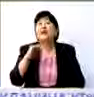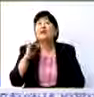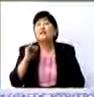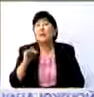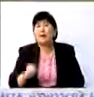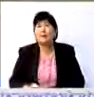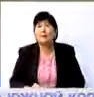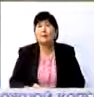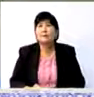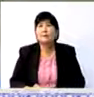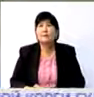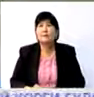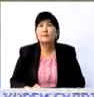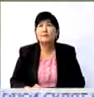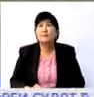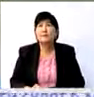Исагабылов.